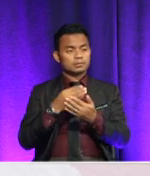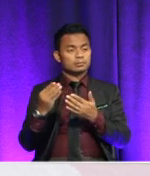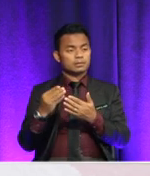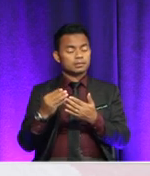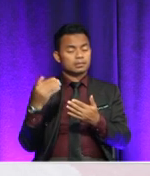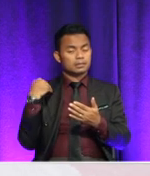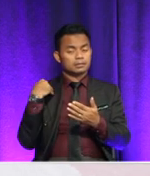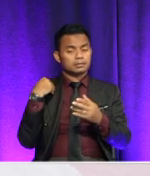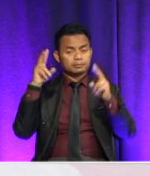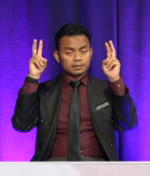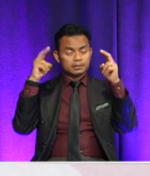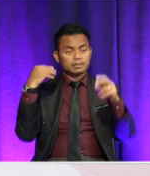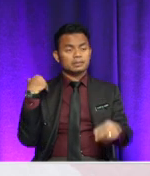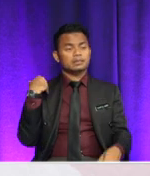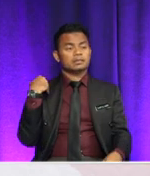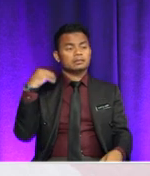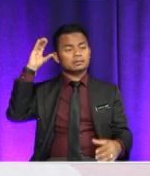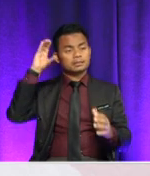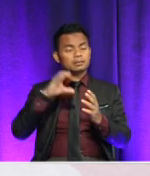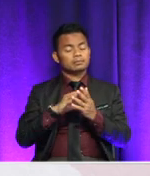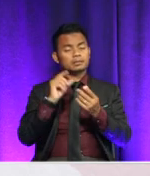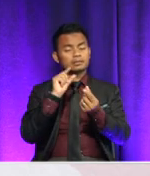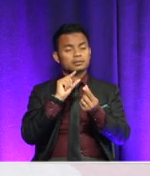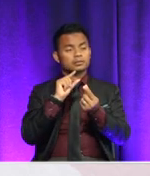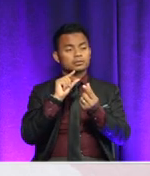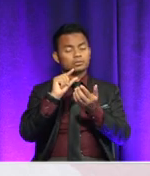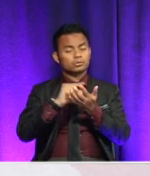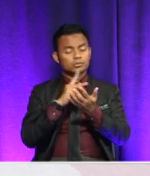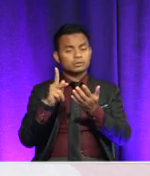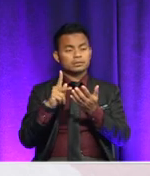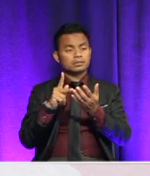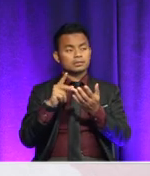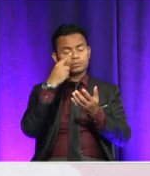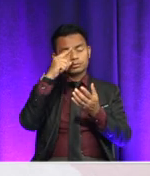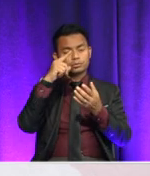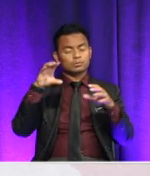ada gambar Lepas tuh menggunakan air majmu itu buat Karangan